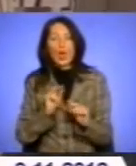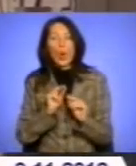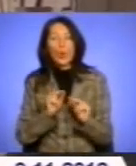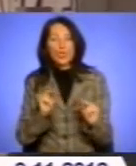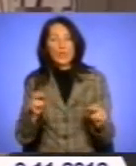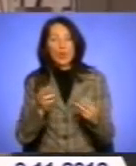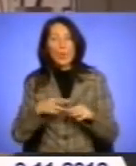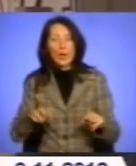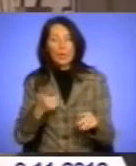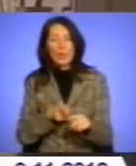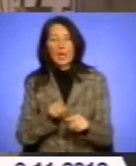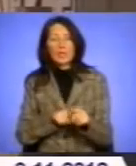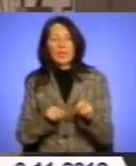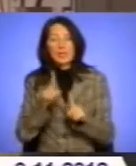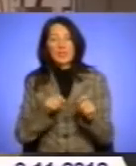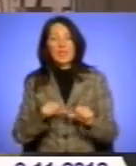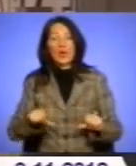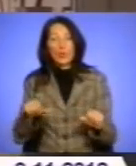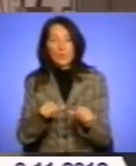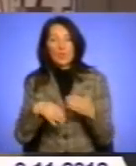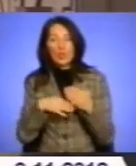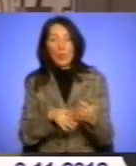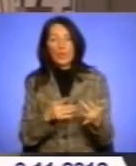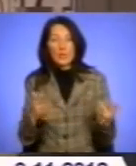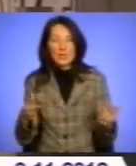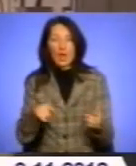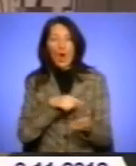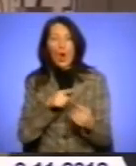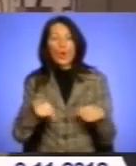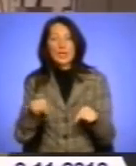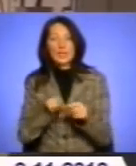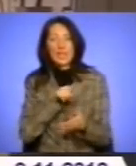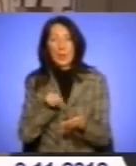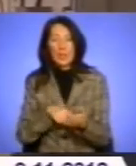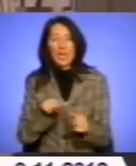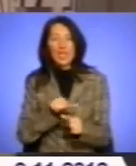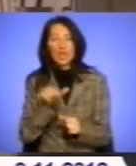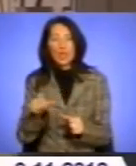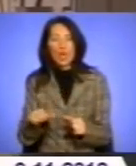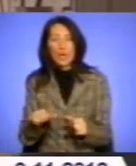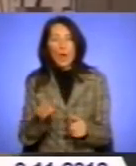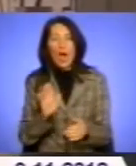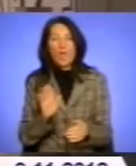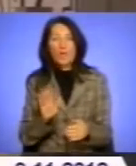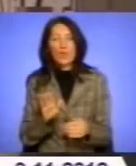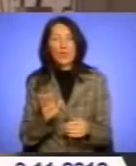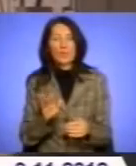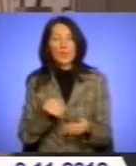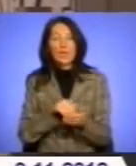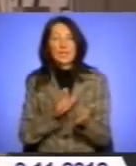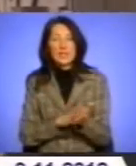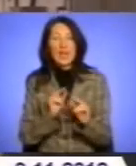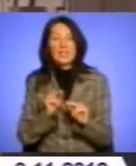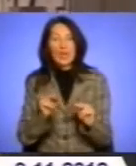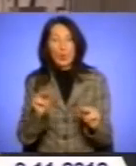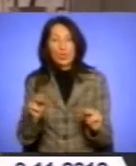це засідання в основному в комісіях і допомога в різних організаційних питаннях, зокрема в реєстрації